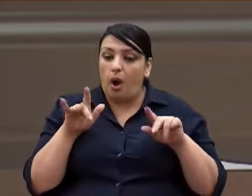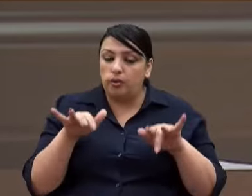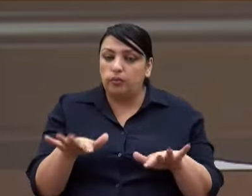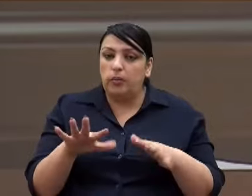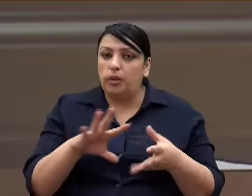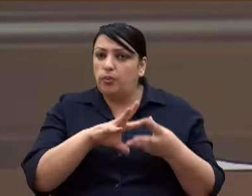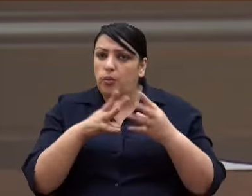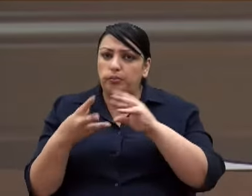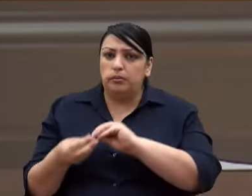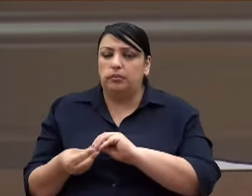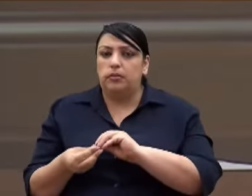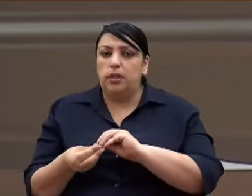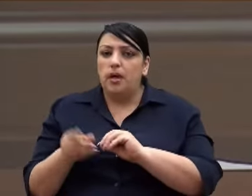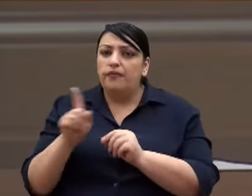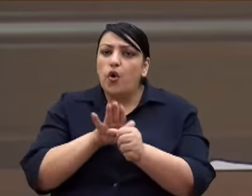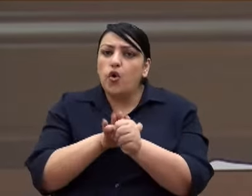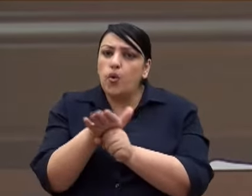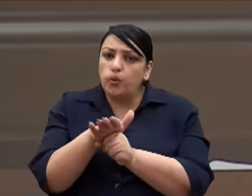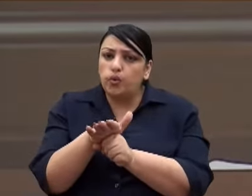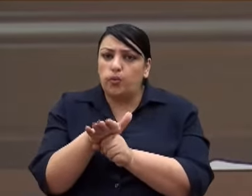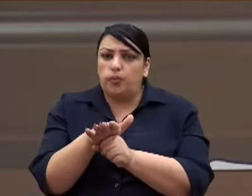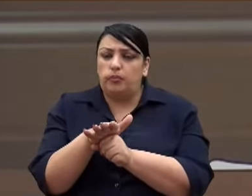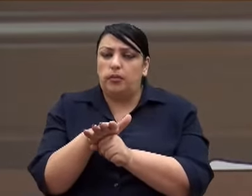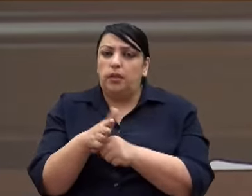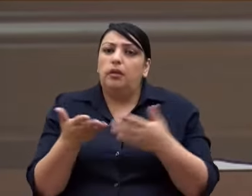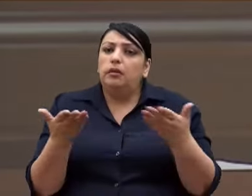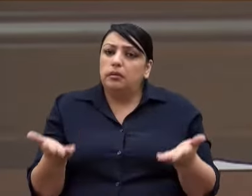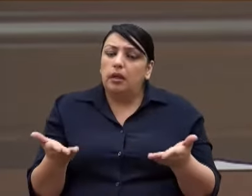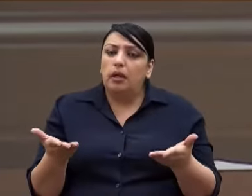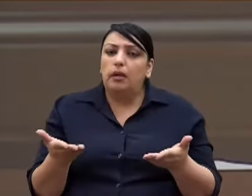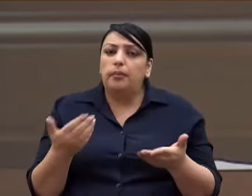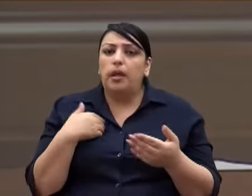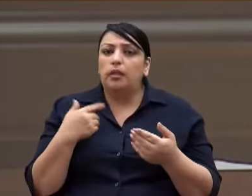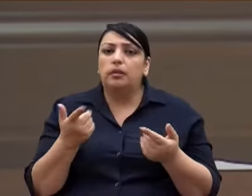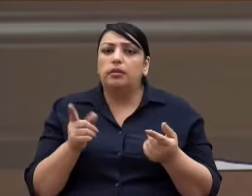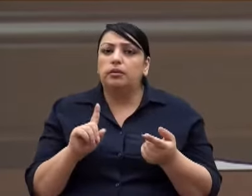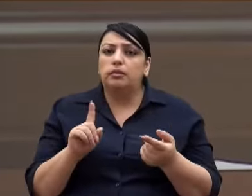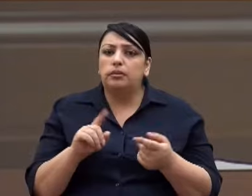լուծում գտնելու համար, թե մենք